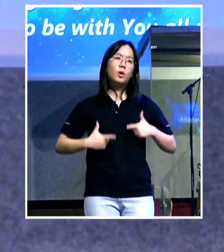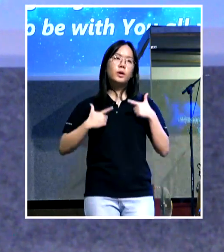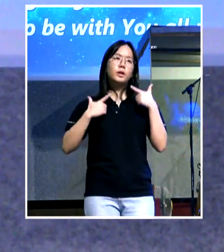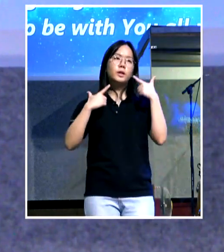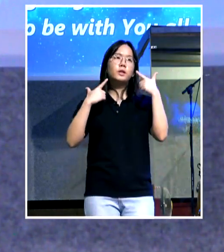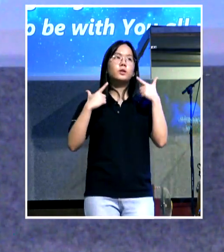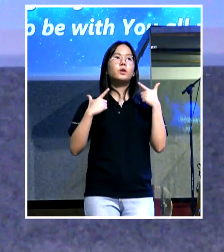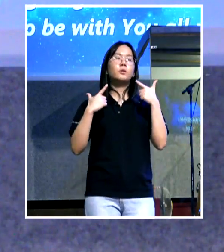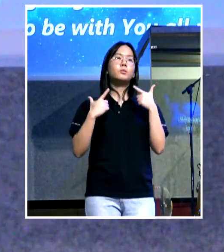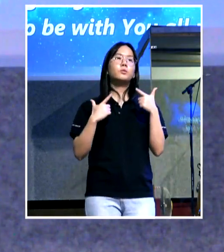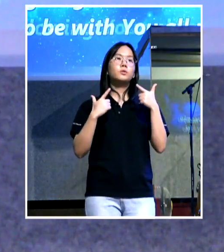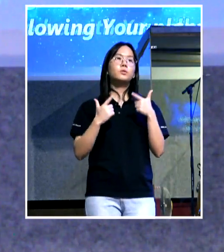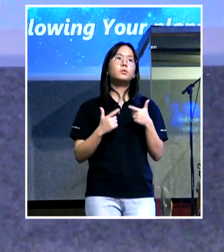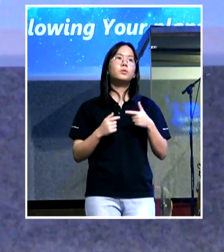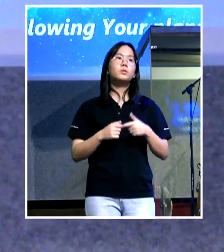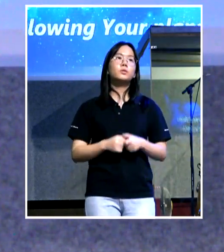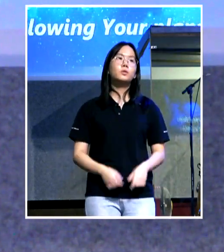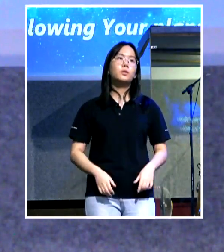seumur hidupku.